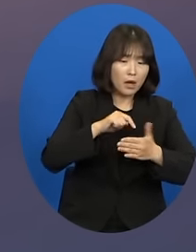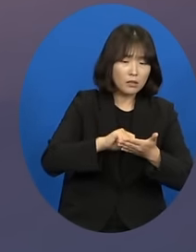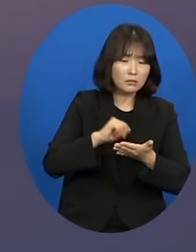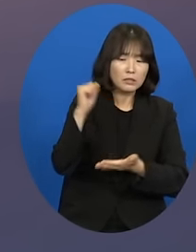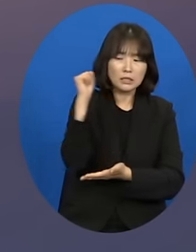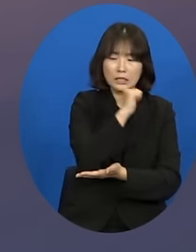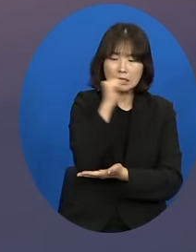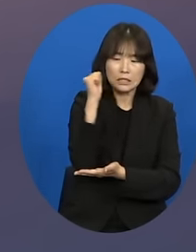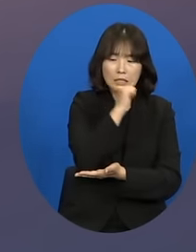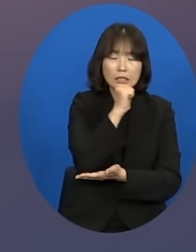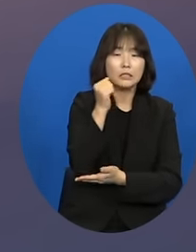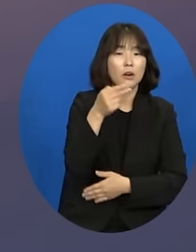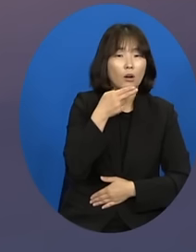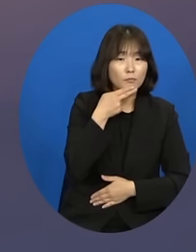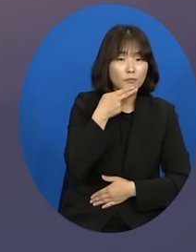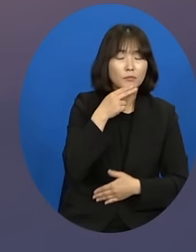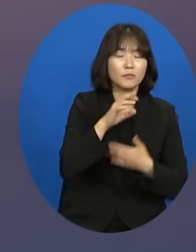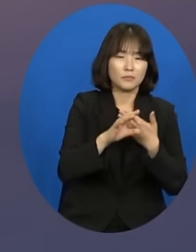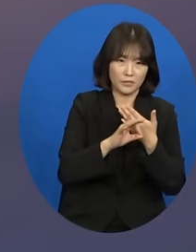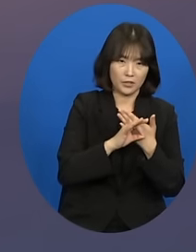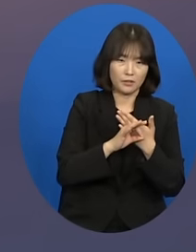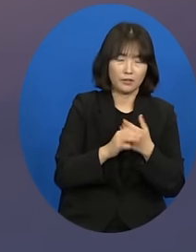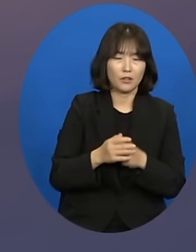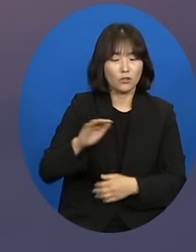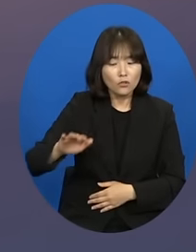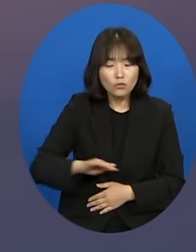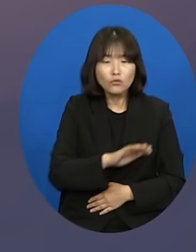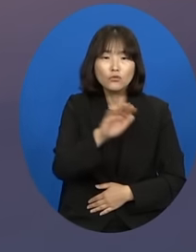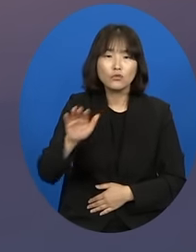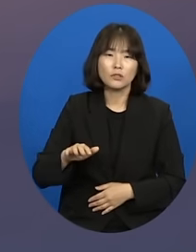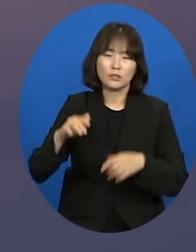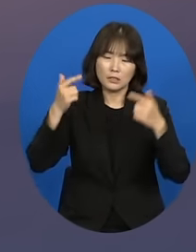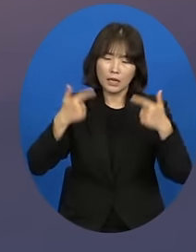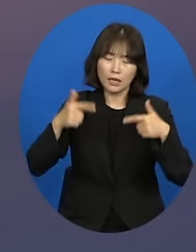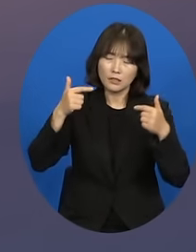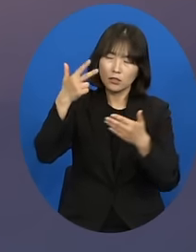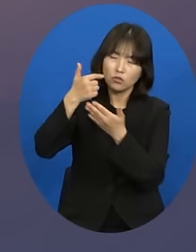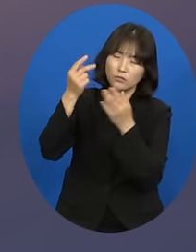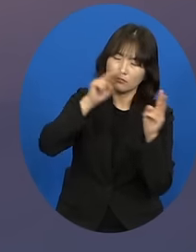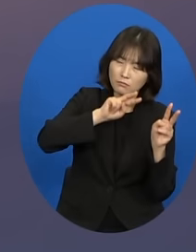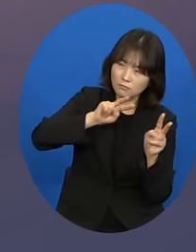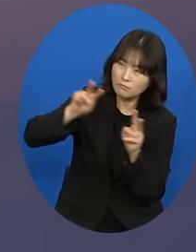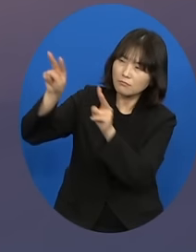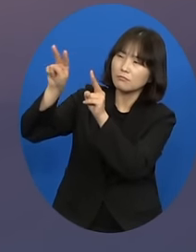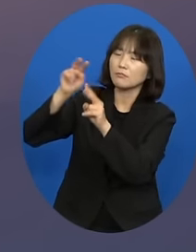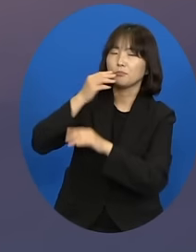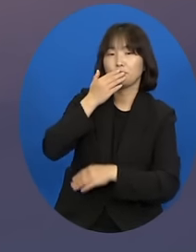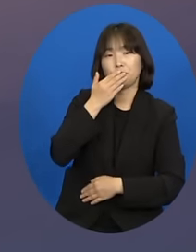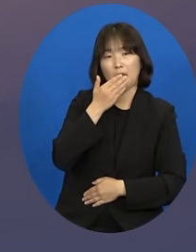빼앗기지 아니하면 우리는 언제든지 주님을 바라볼 수 있게 됩니다.